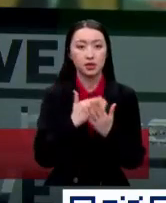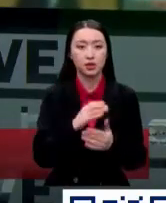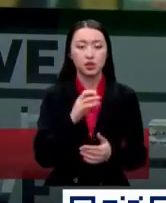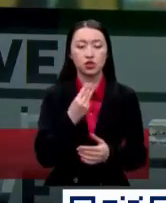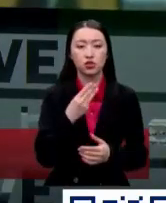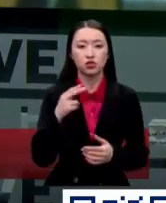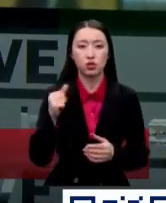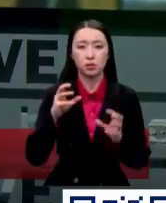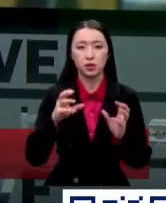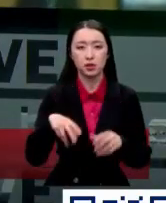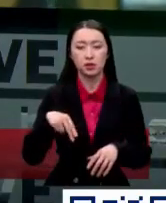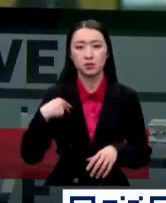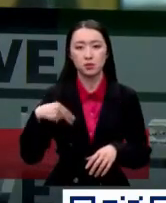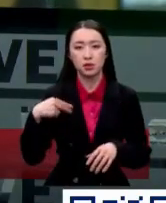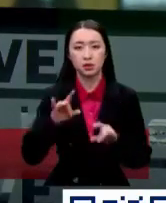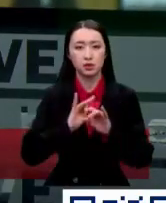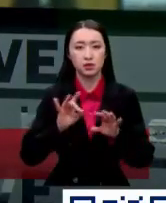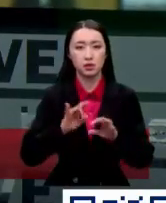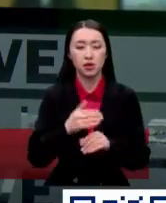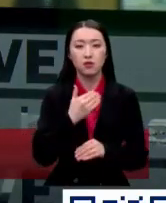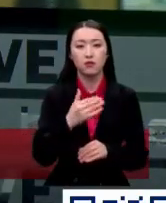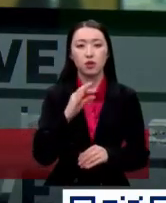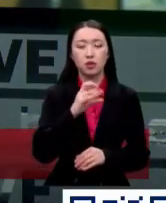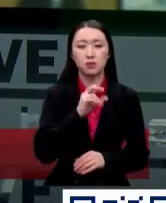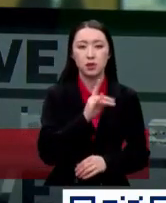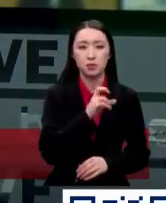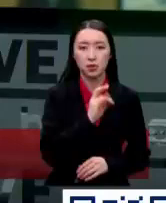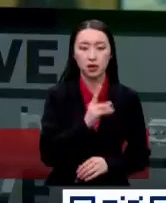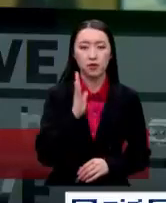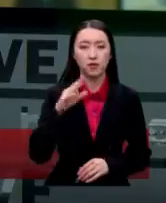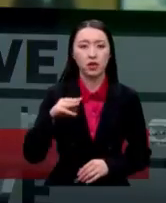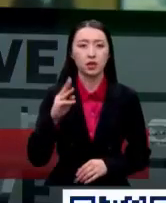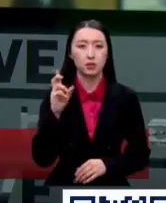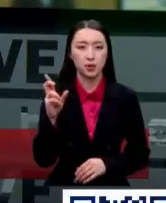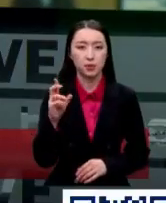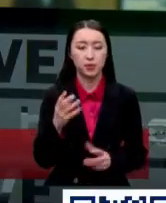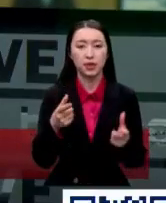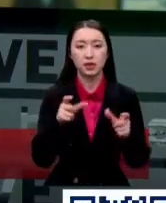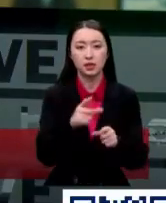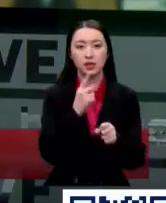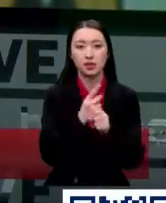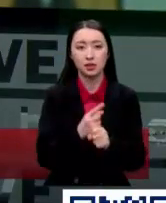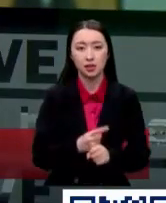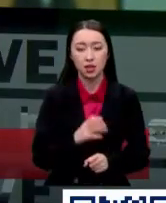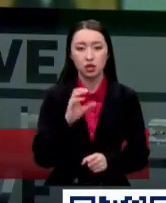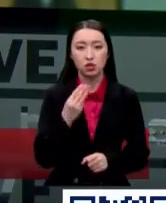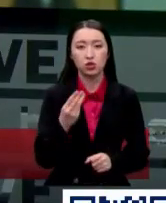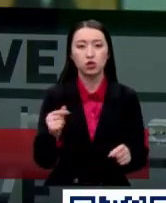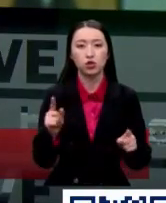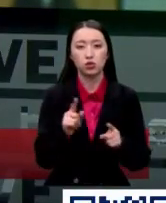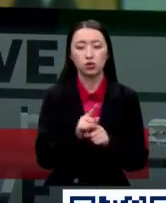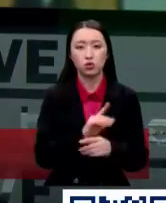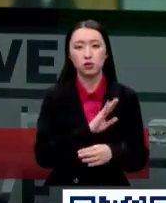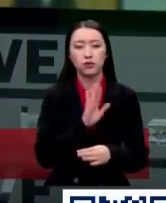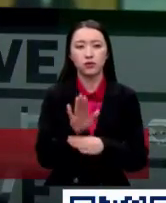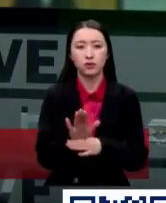США Джозеф Байден. Речь идет о Сбербанке и ВТБ. Помимо санкций в отношении банковского сектора, США также ввели